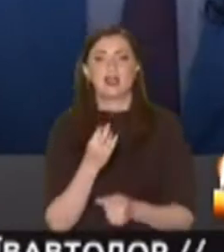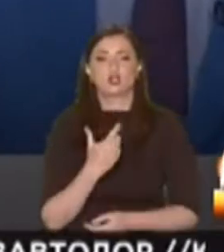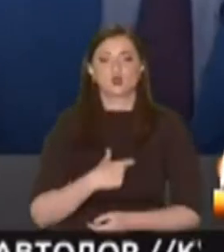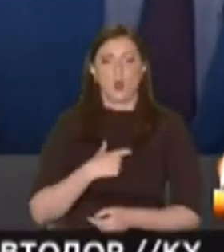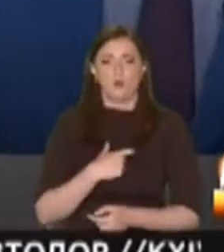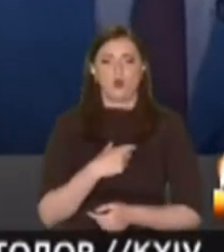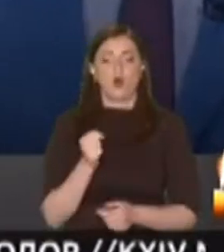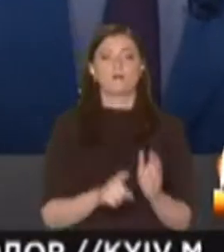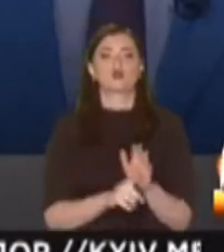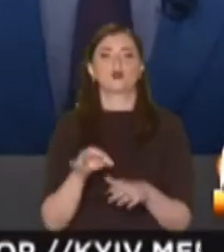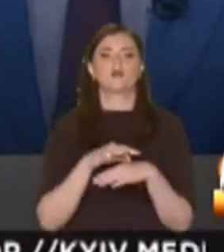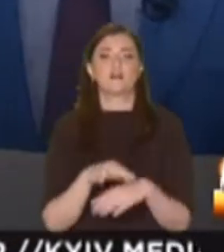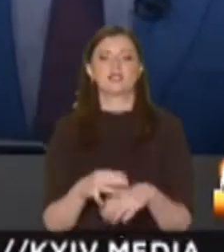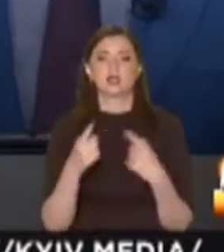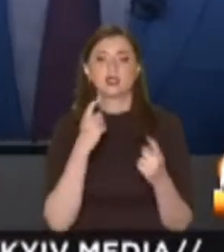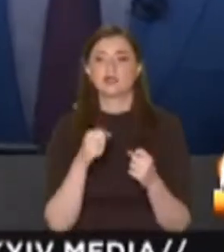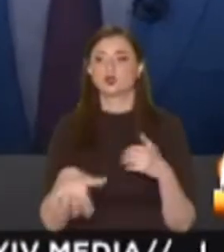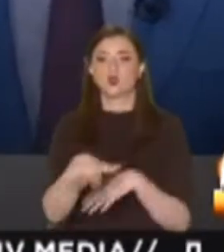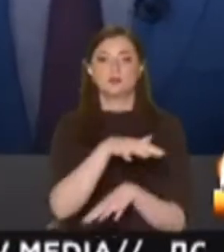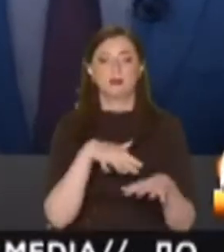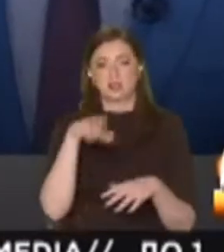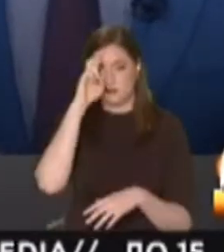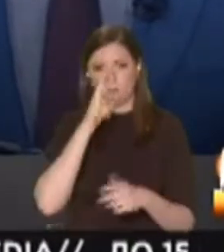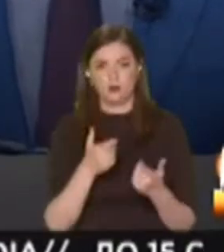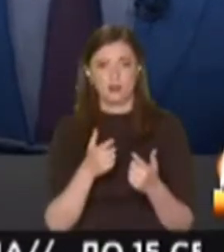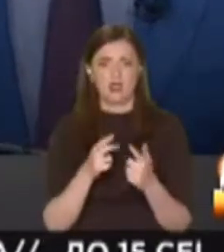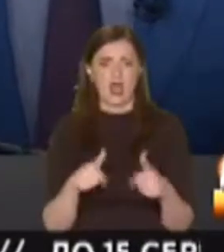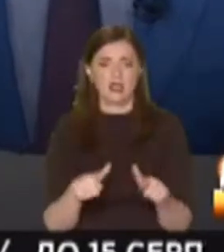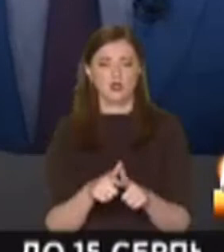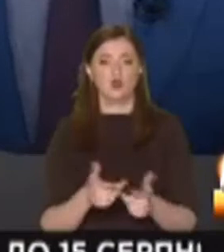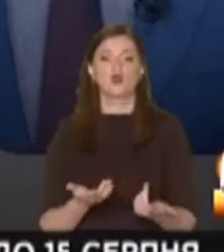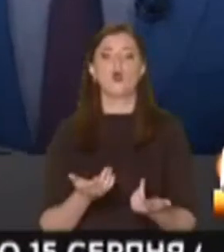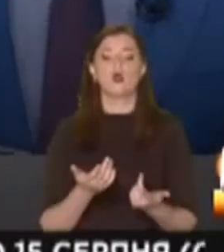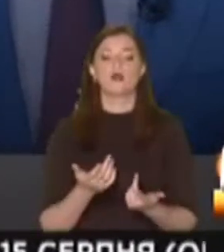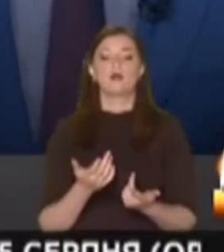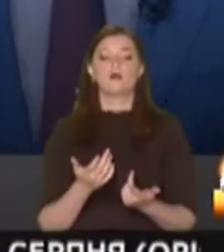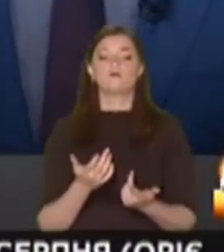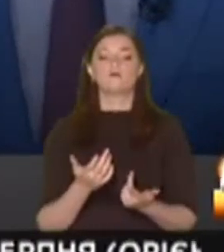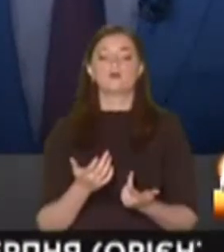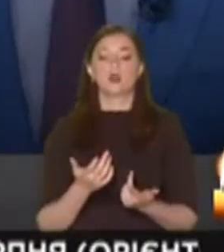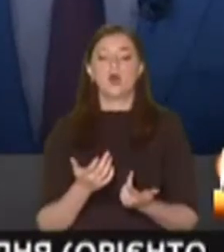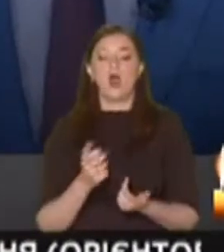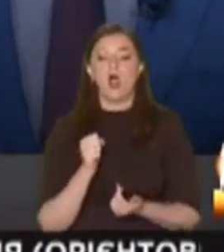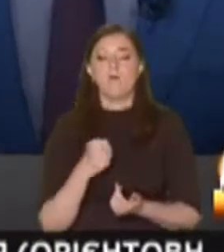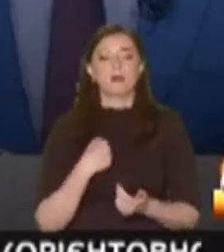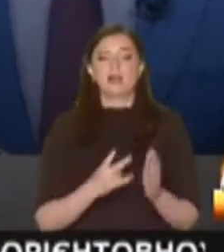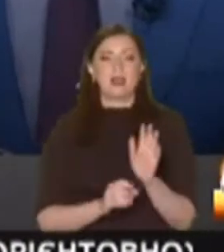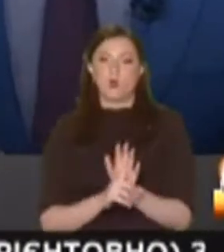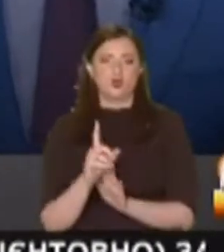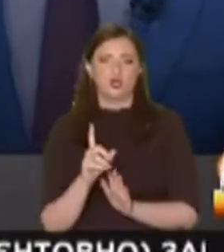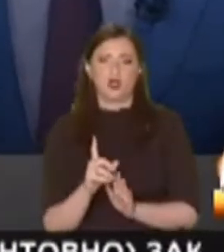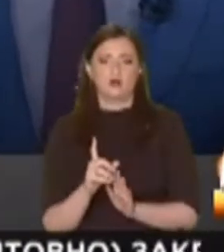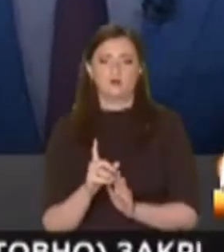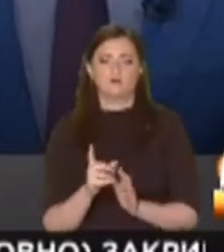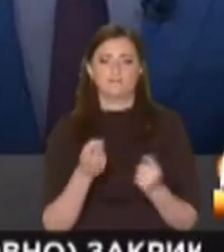собою, а починаємо вести діалог з суспільством і країною, і державою. Да? Ми критикуємо країну, державу, суспільство. Але ми не починаємо